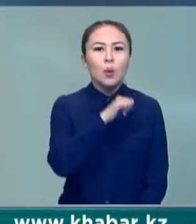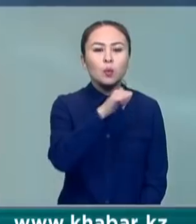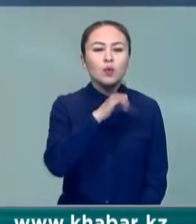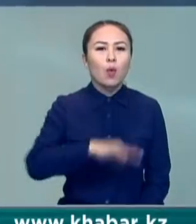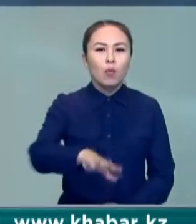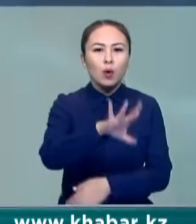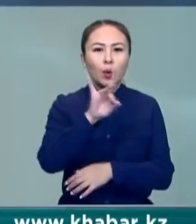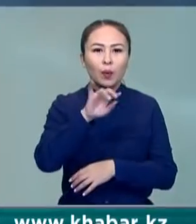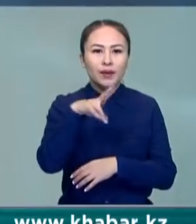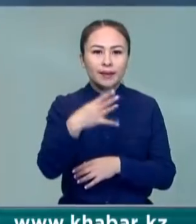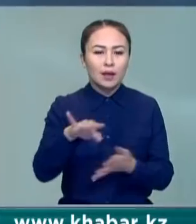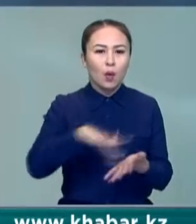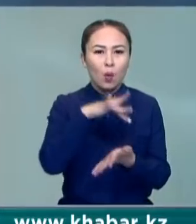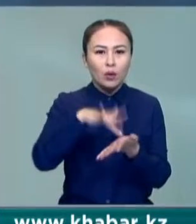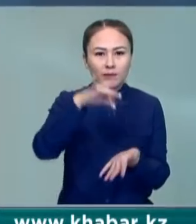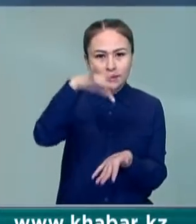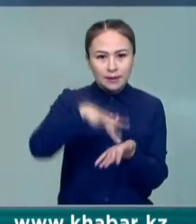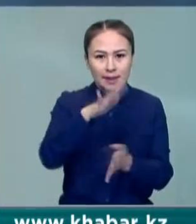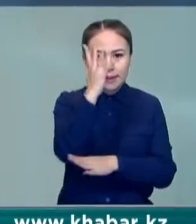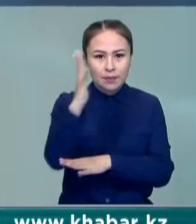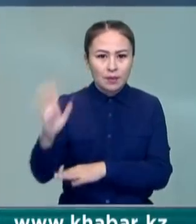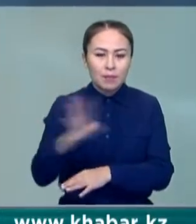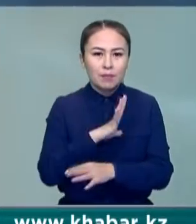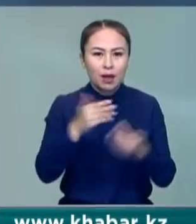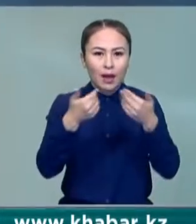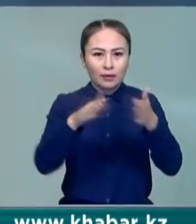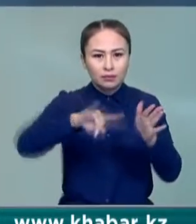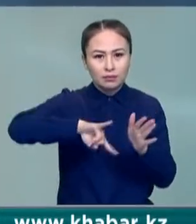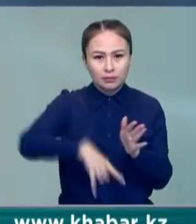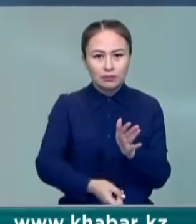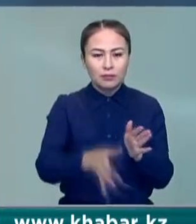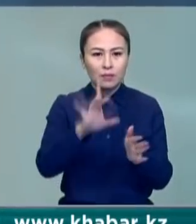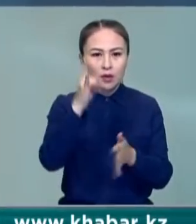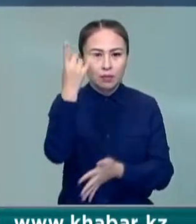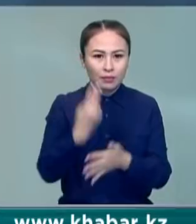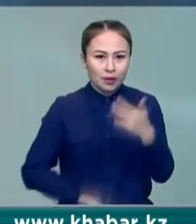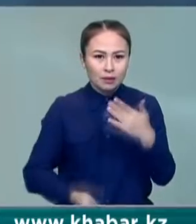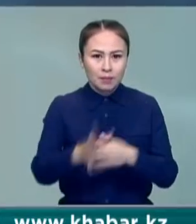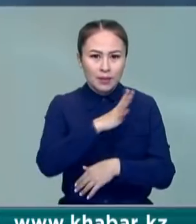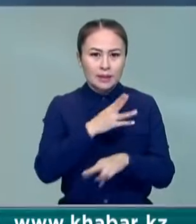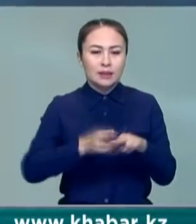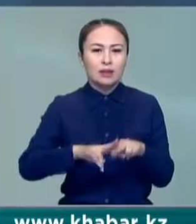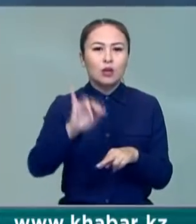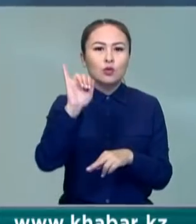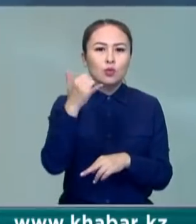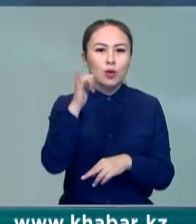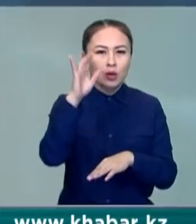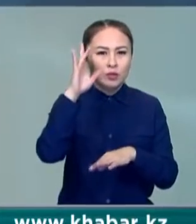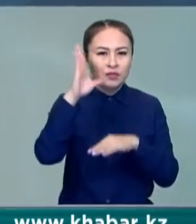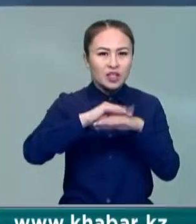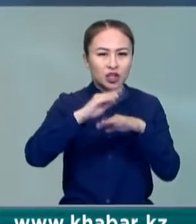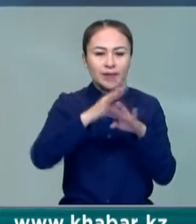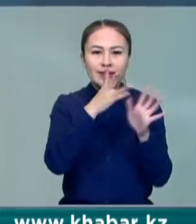Қостанай облысы Рудный қаласындағы орталық саябақта ашық тұрған құдыққа жасөспірім құлап кетті. Төтенше жағдай сенбі күні шамамен